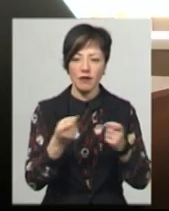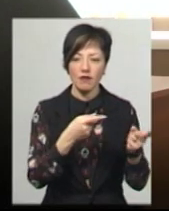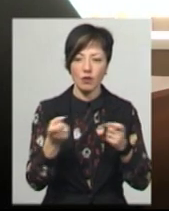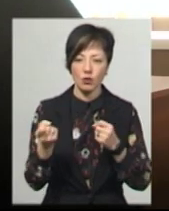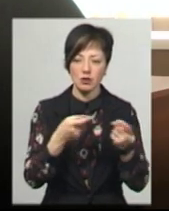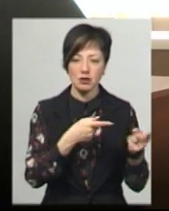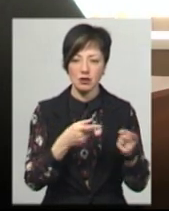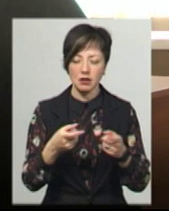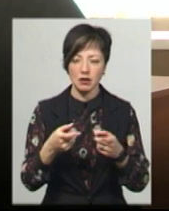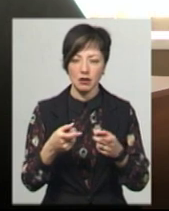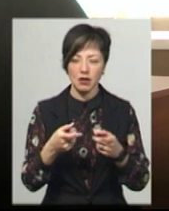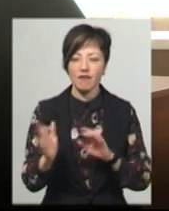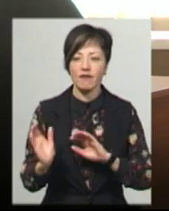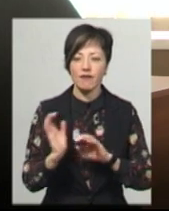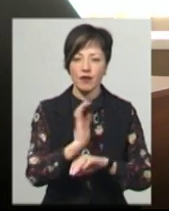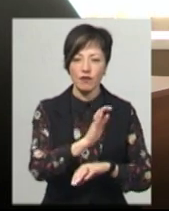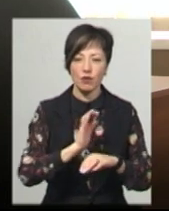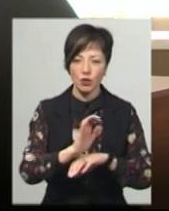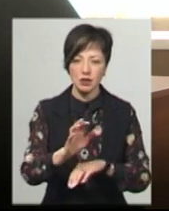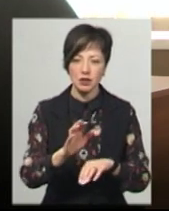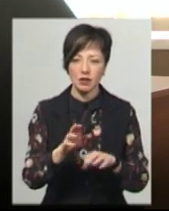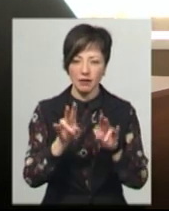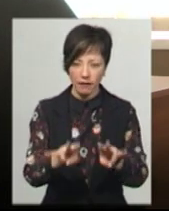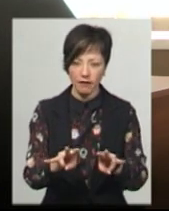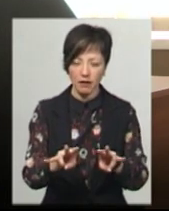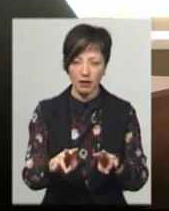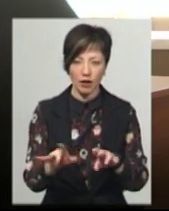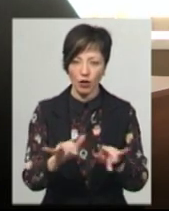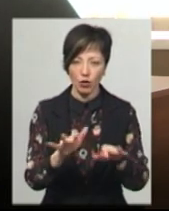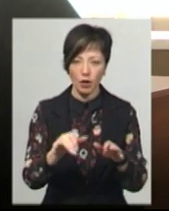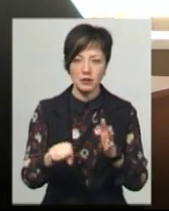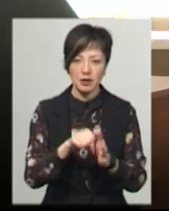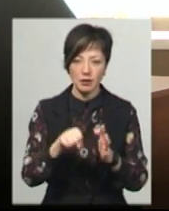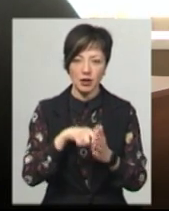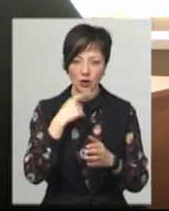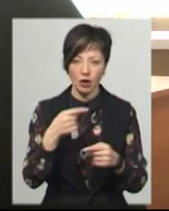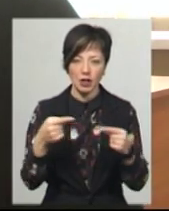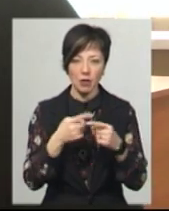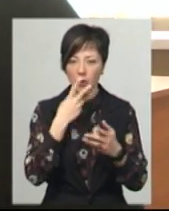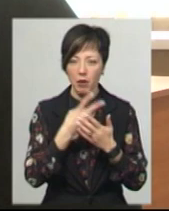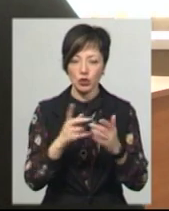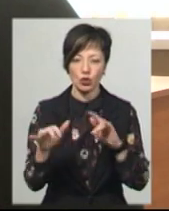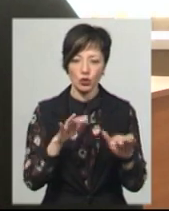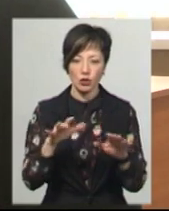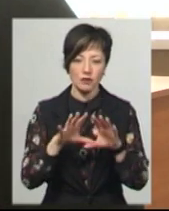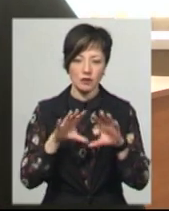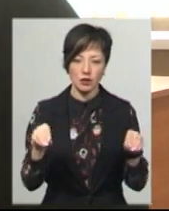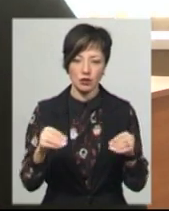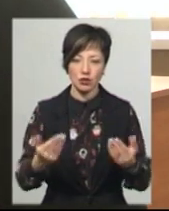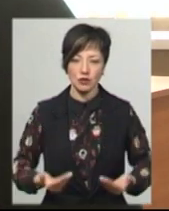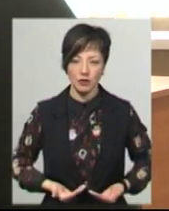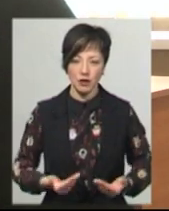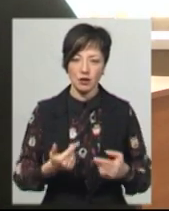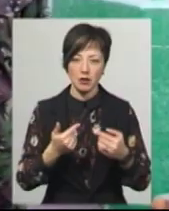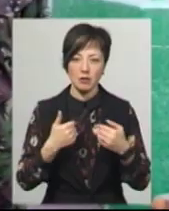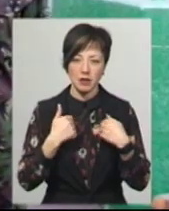БМП і чітко їм говорили, щоб вони не рухались, бо сєпери говорили конкретно, тільки побачимо, хтось рухається, якщо хтось живих,